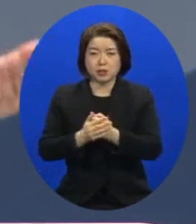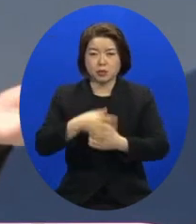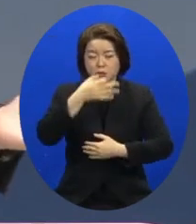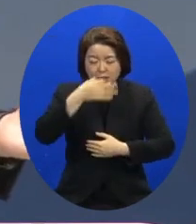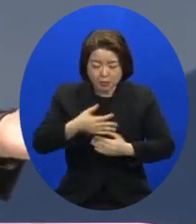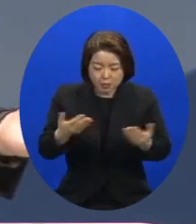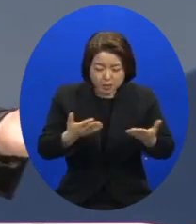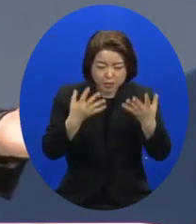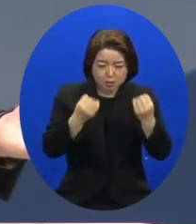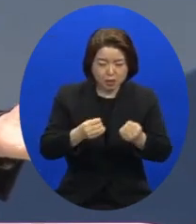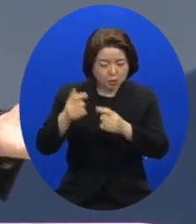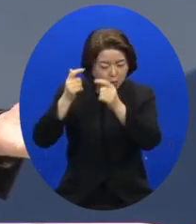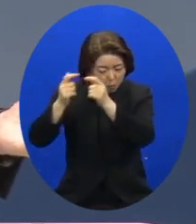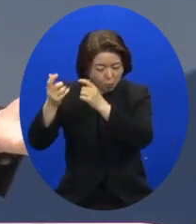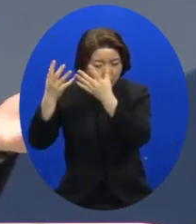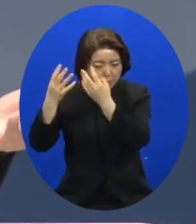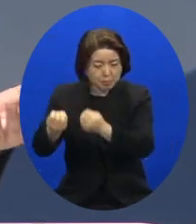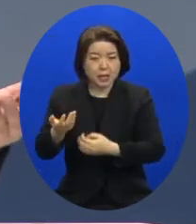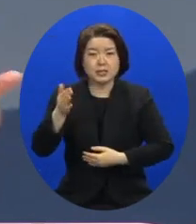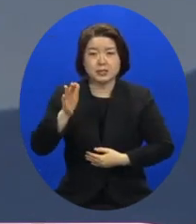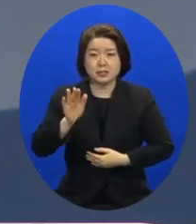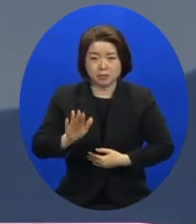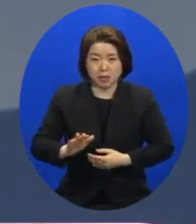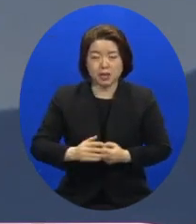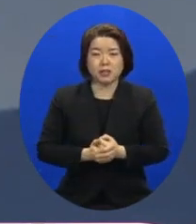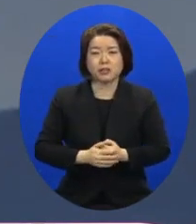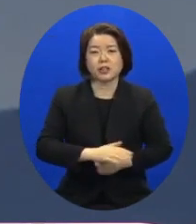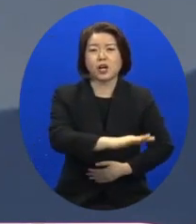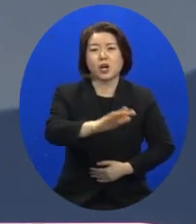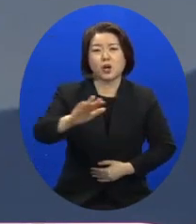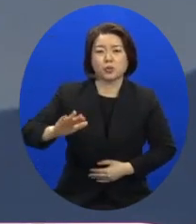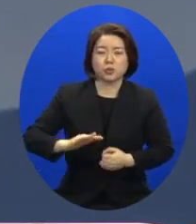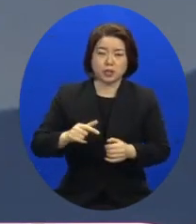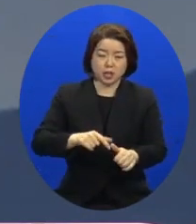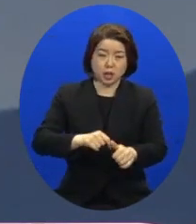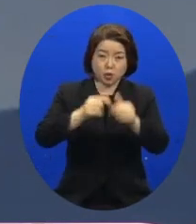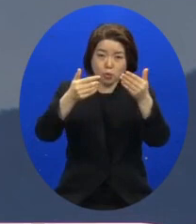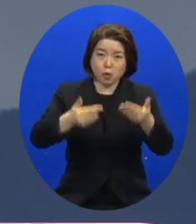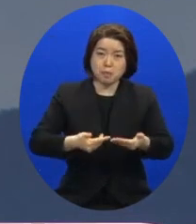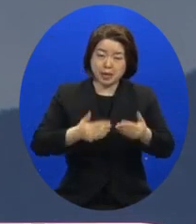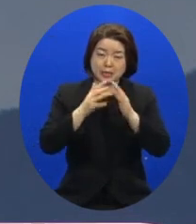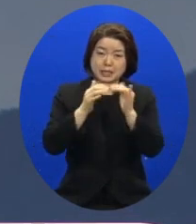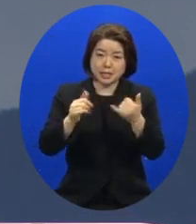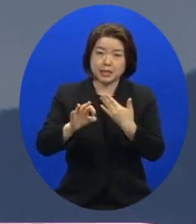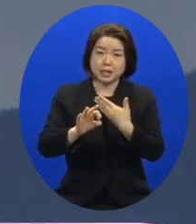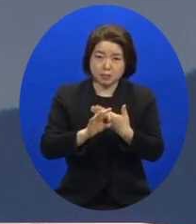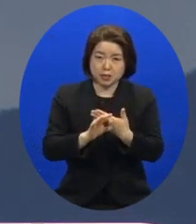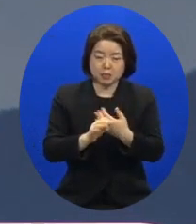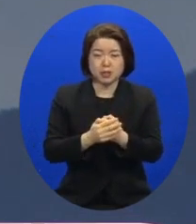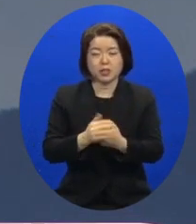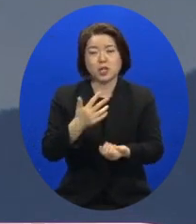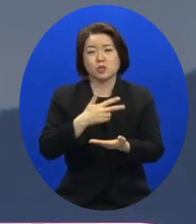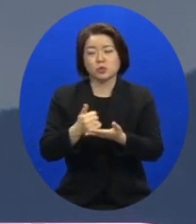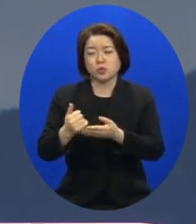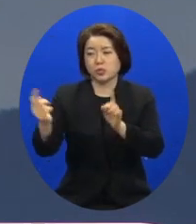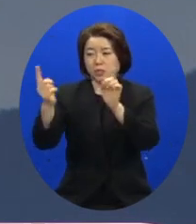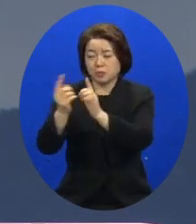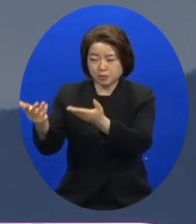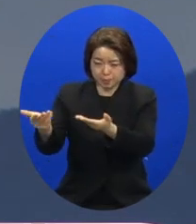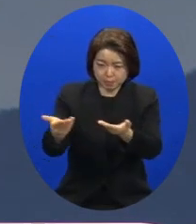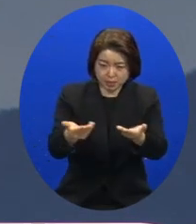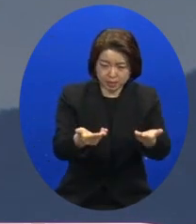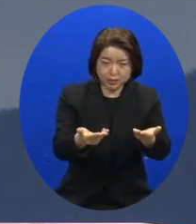많고 고민도 많지만 우리가 구원받은 성도라면 주님을 맞이할 준비는